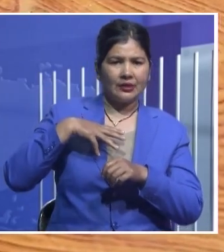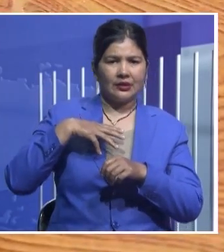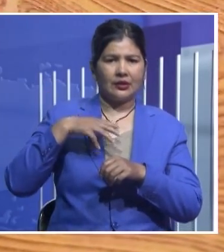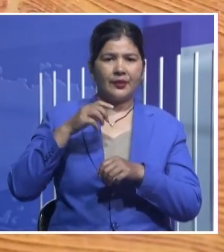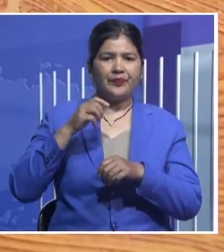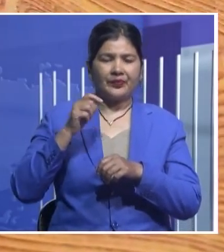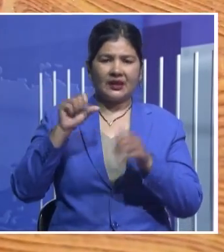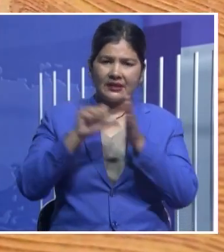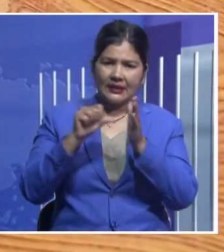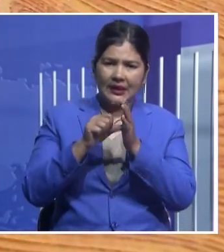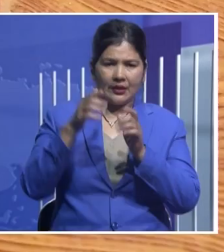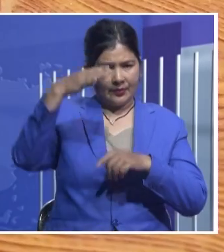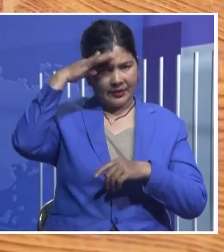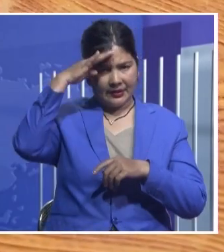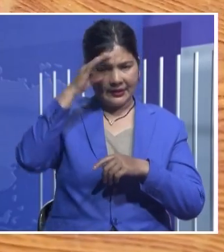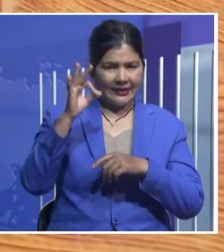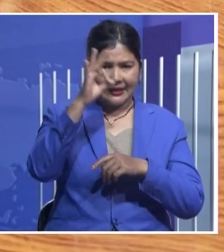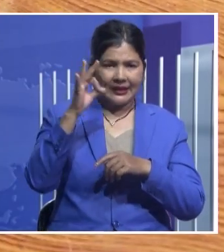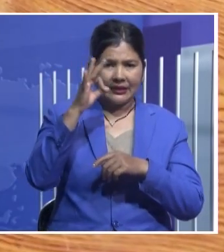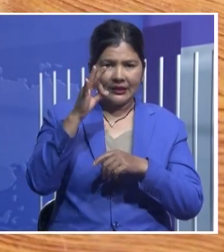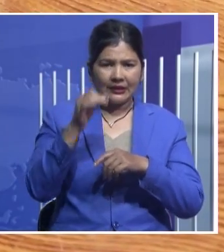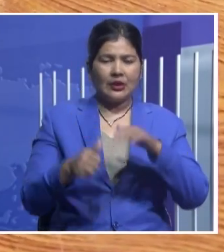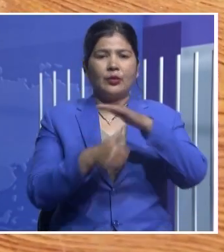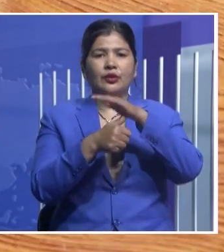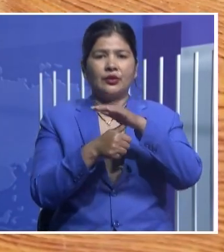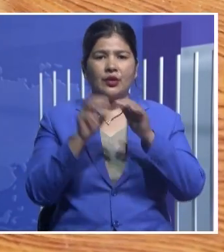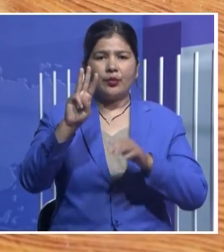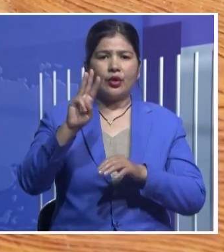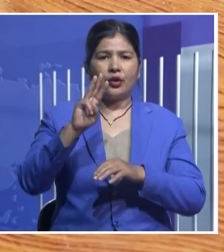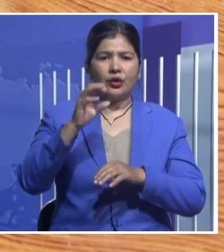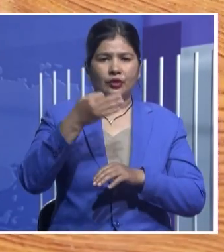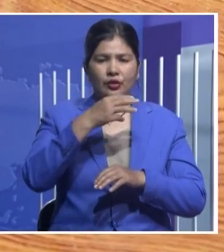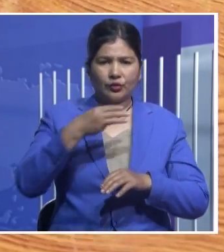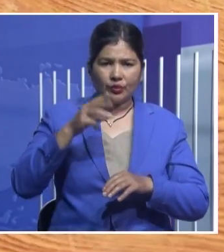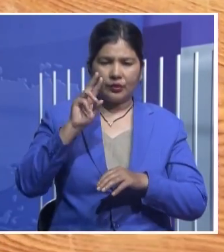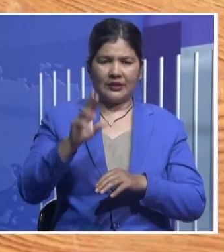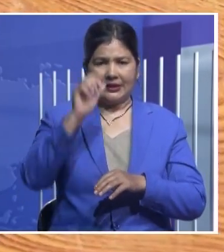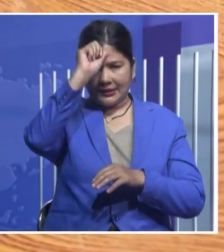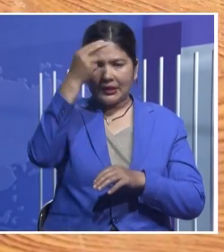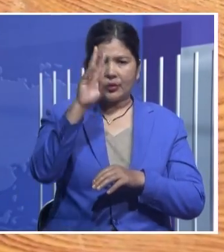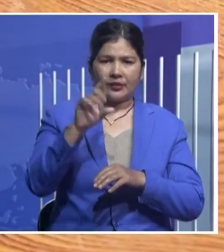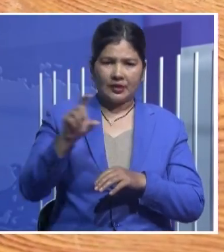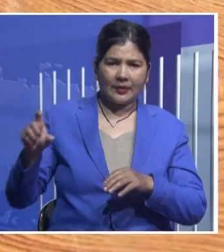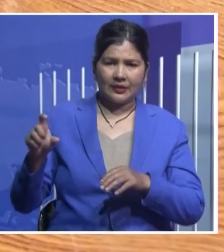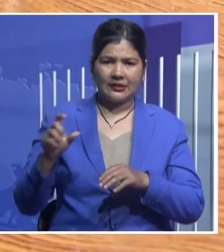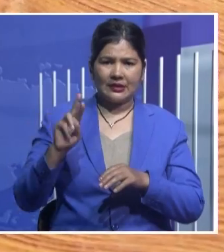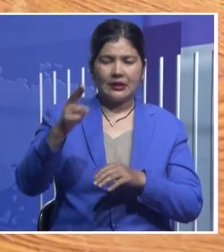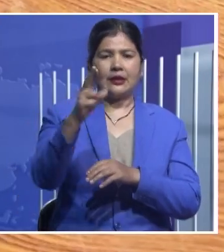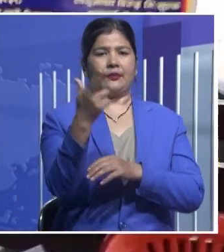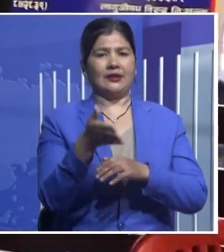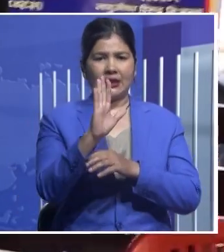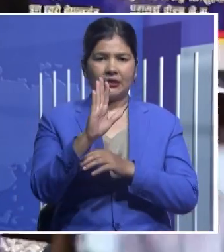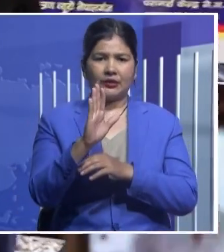रहेको जिल्ला प्रहरी कार्यालय बाँकेका प्रहरी नायब उपरीक्षक मधुसूदन न्यौपानेले जानकारी दिनुभयो। नेपालगञ्जदेखि राप्ती नदीतर्फ जाँदै